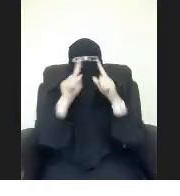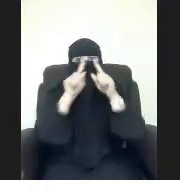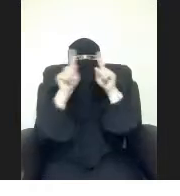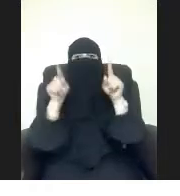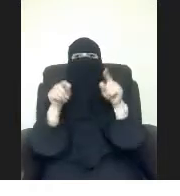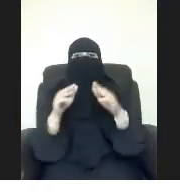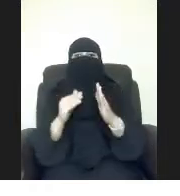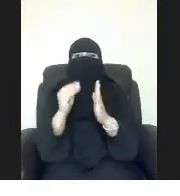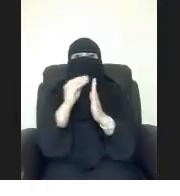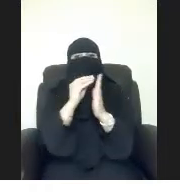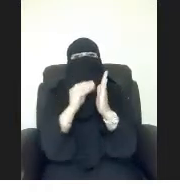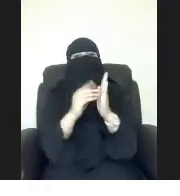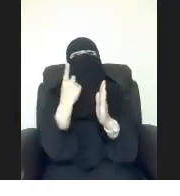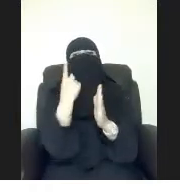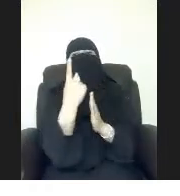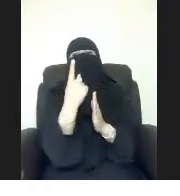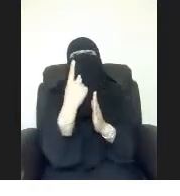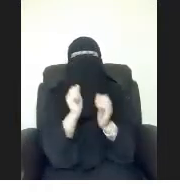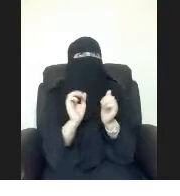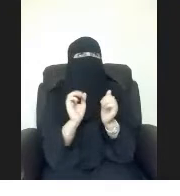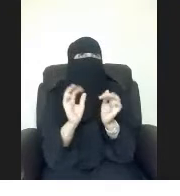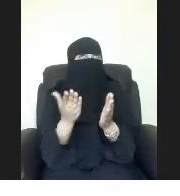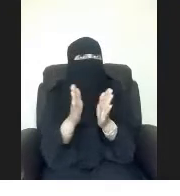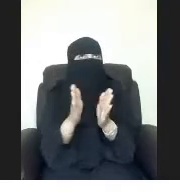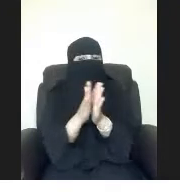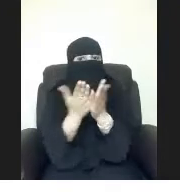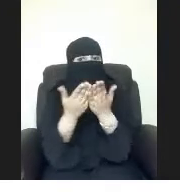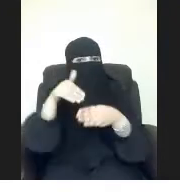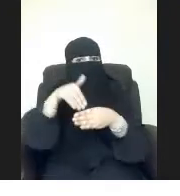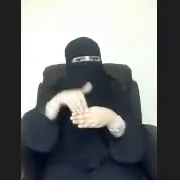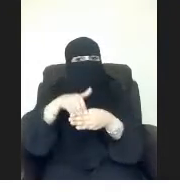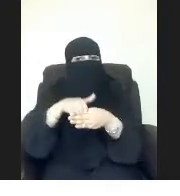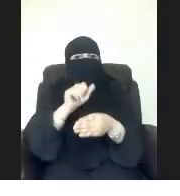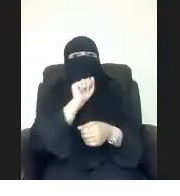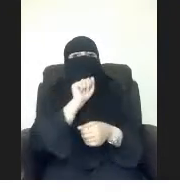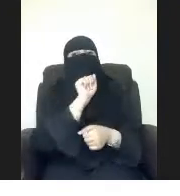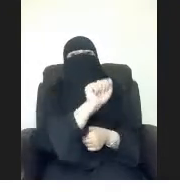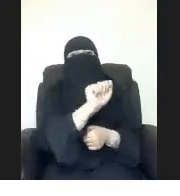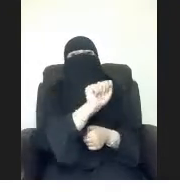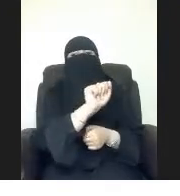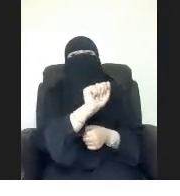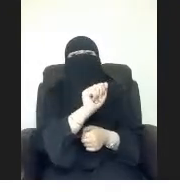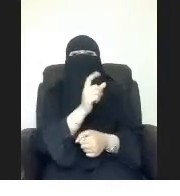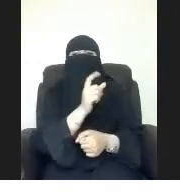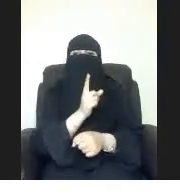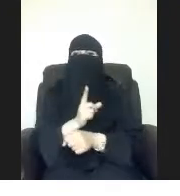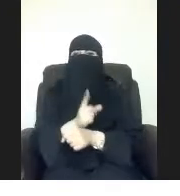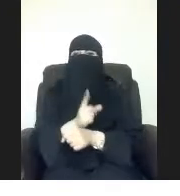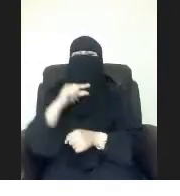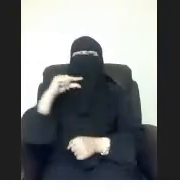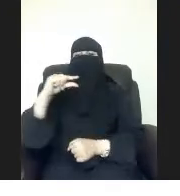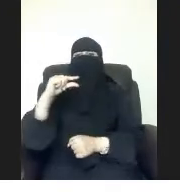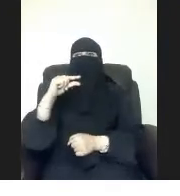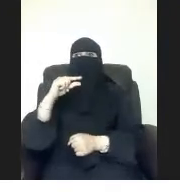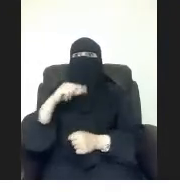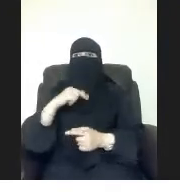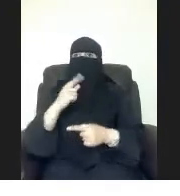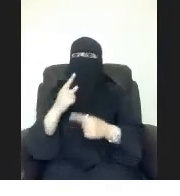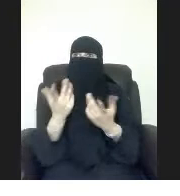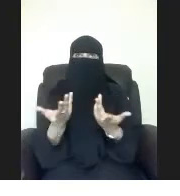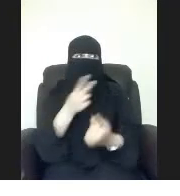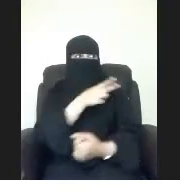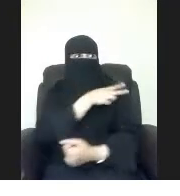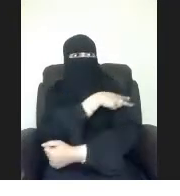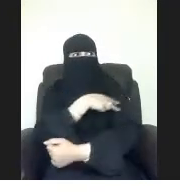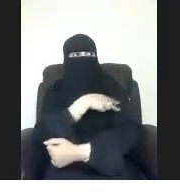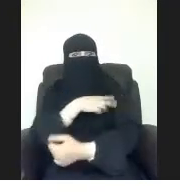إنشاء مجلد خاص بعضو هيئة التدريس، خصوصاً في المقررات التي يقوم بتدريسها أكثر من عضو. عندنا في